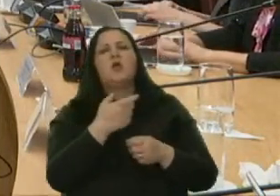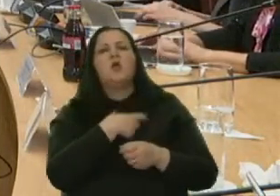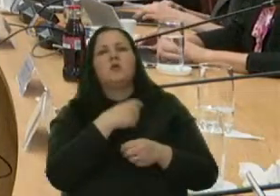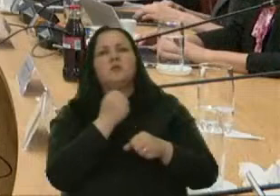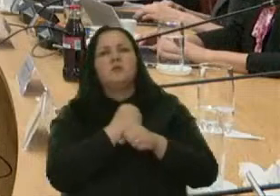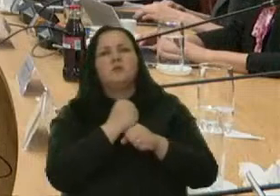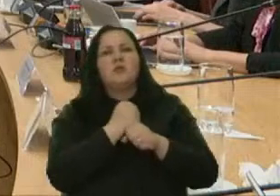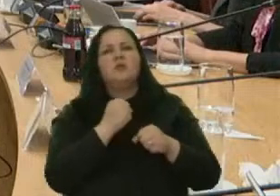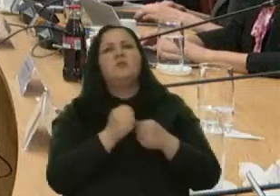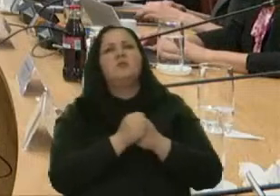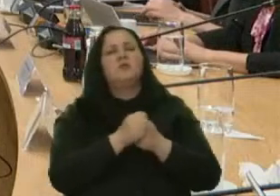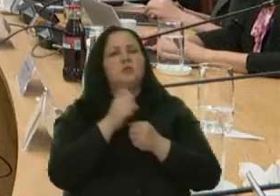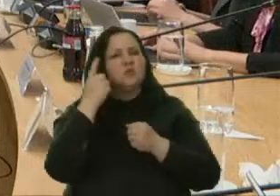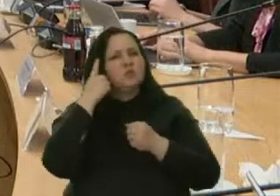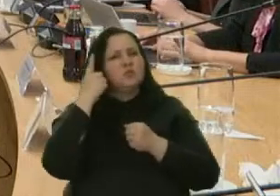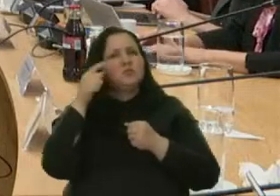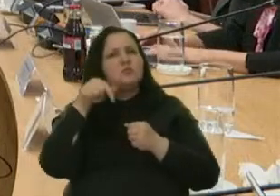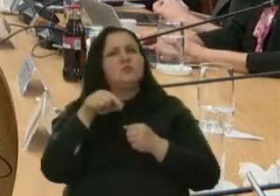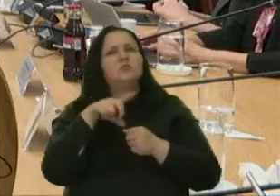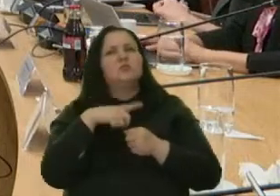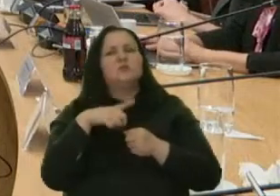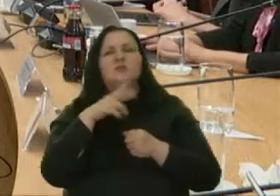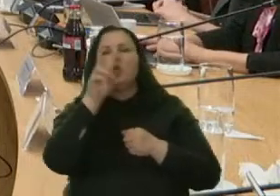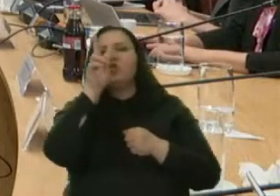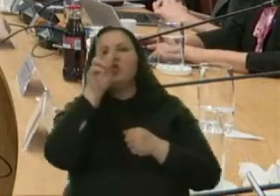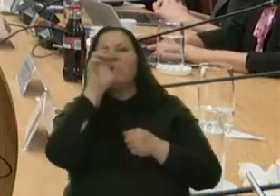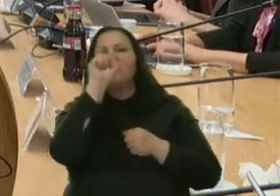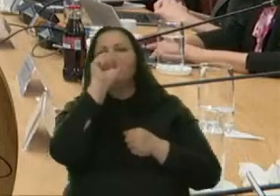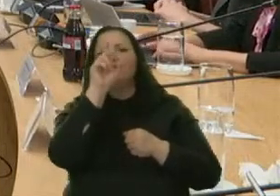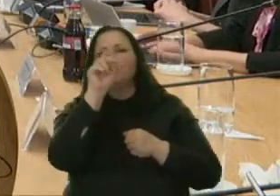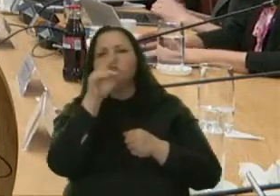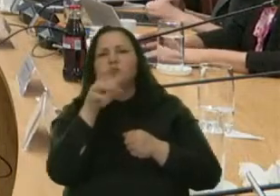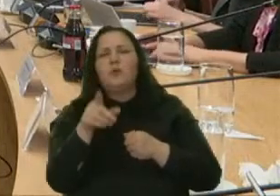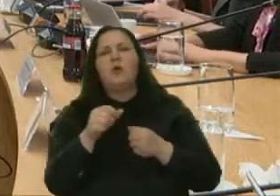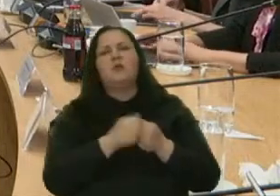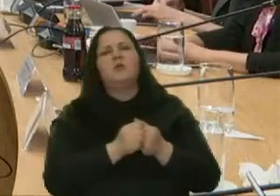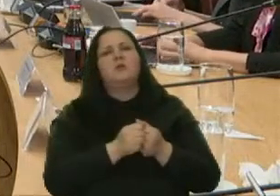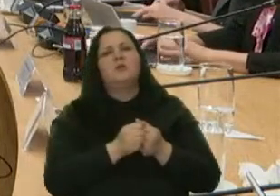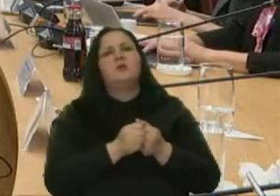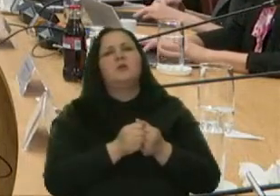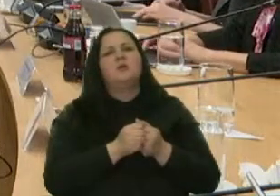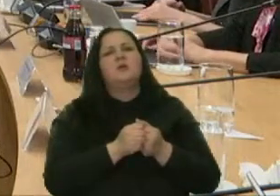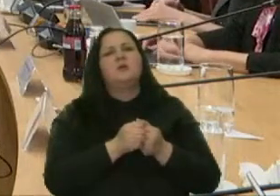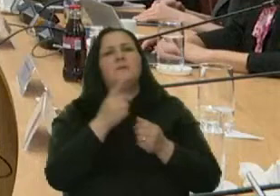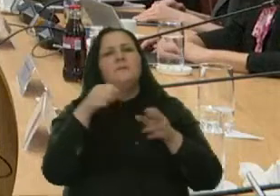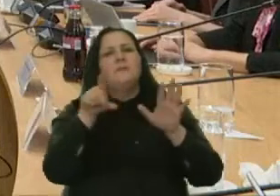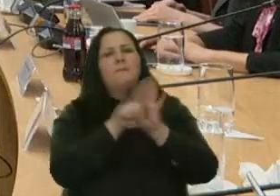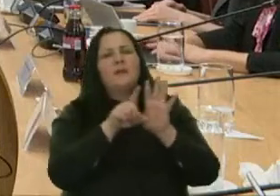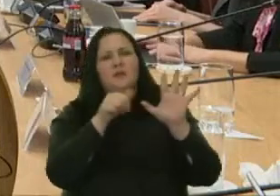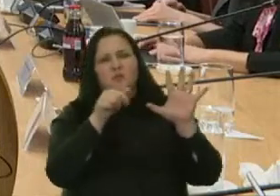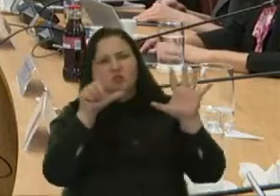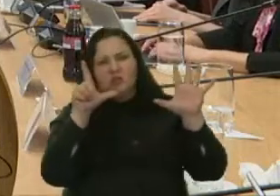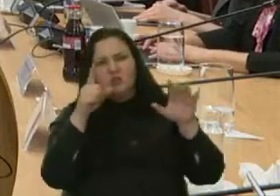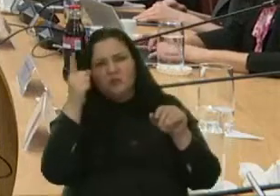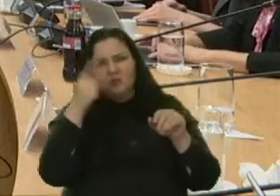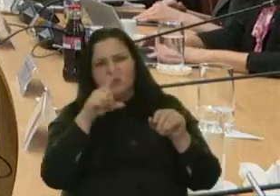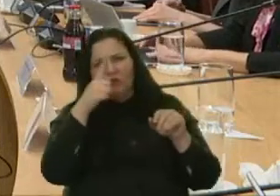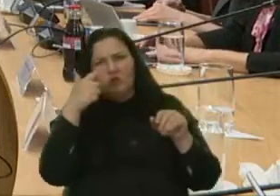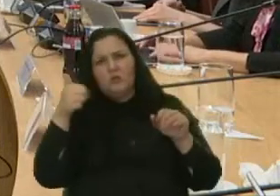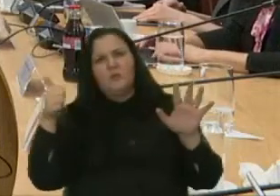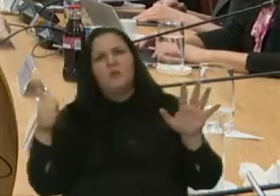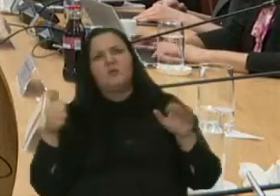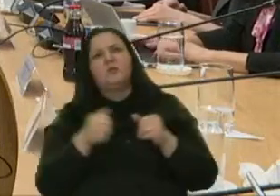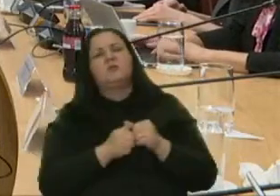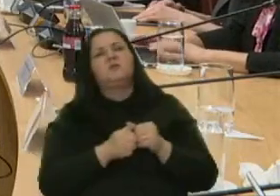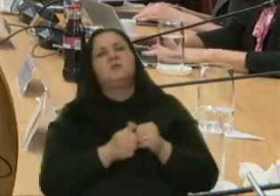că La dumneavoastră este sunt două sporuri de condiții de muncă reglementate diferit pe legea 67 din 2006 și î